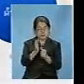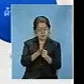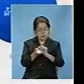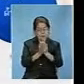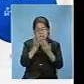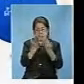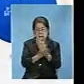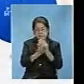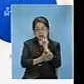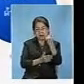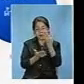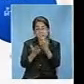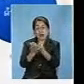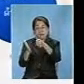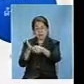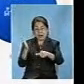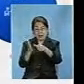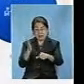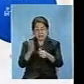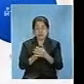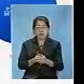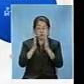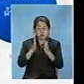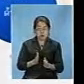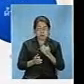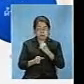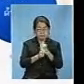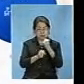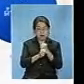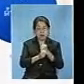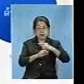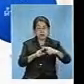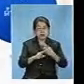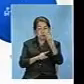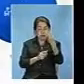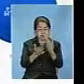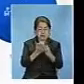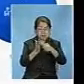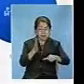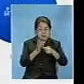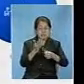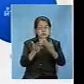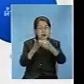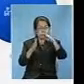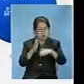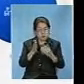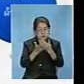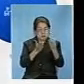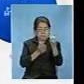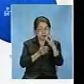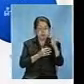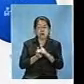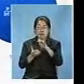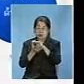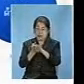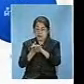ภาษีเราลดภาษีเงินได้นิติบุคคลลงเราปรับในเรื่องของการแยกยื่นภาษีระหว่างสามีและภรรย